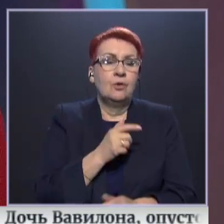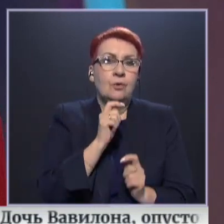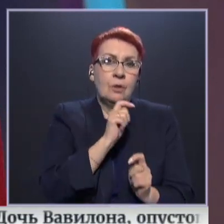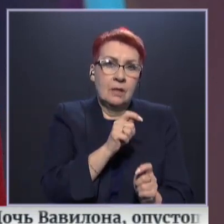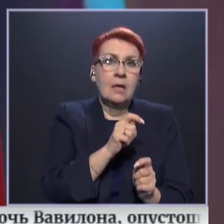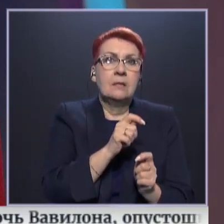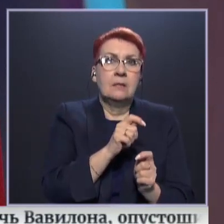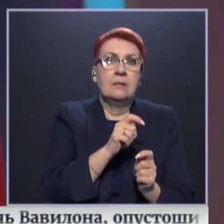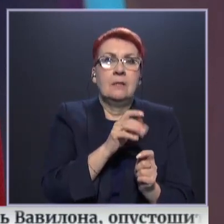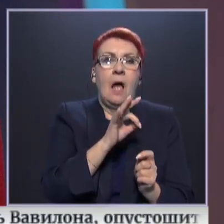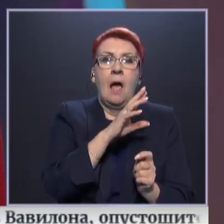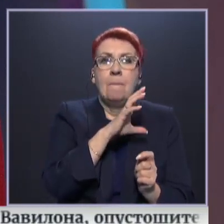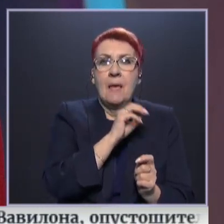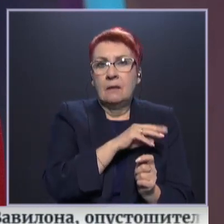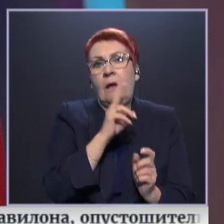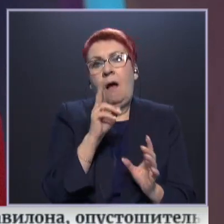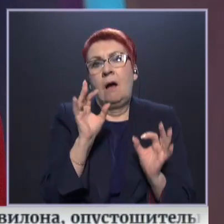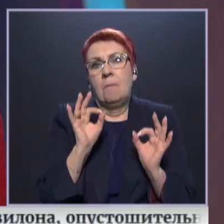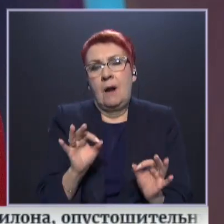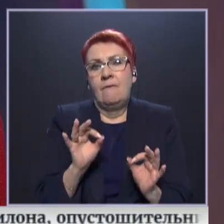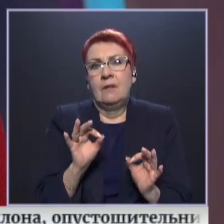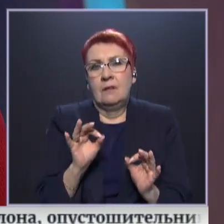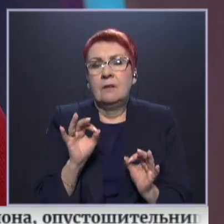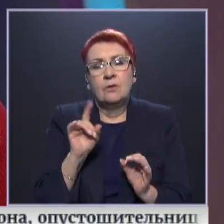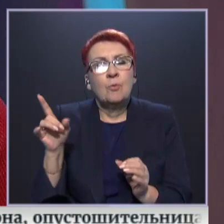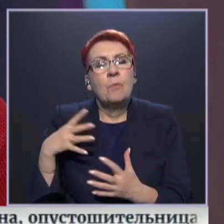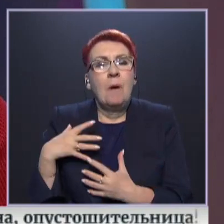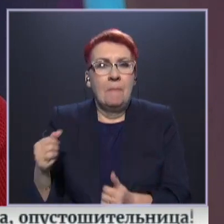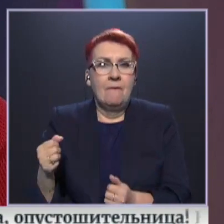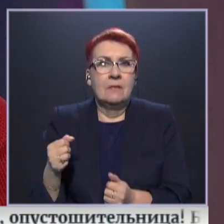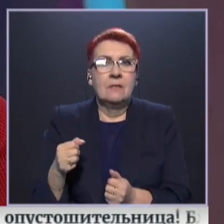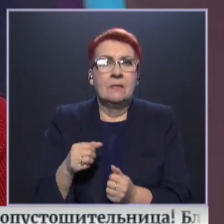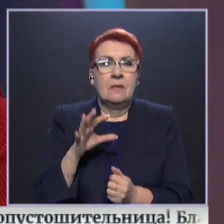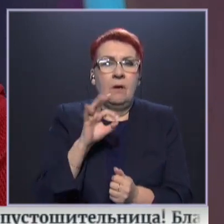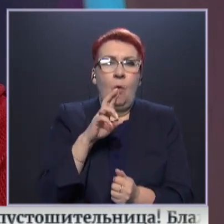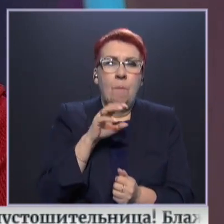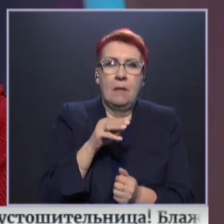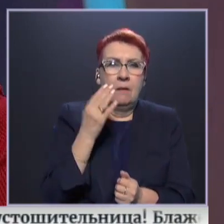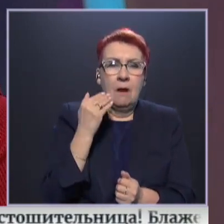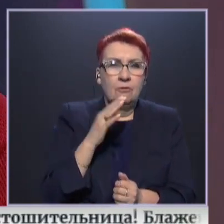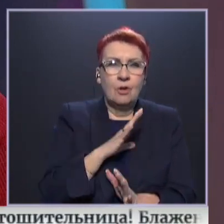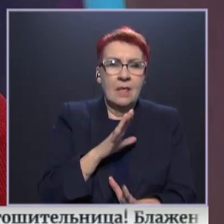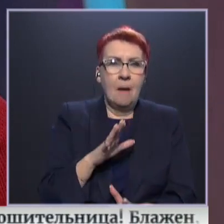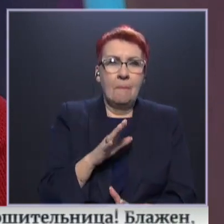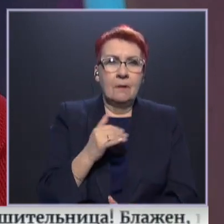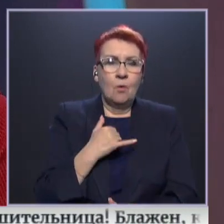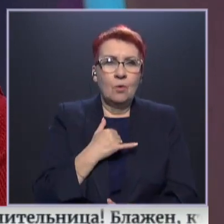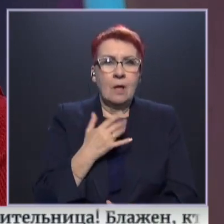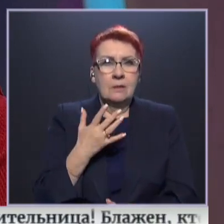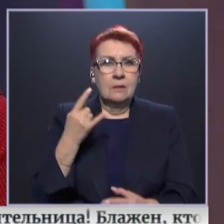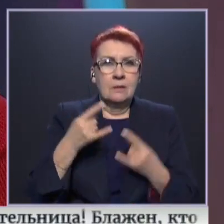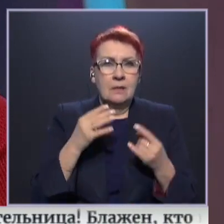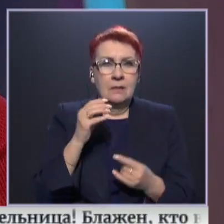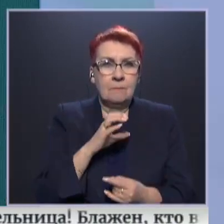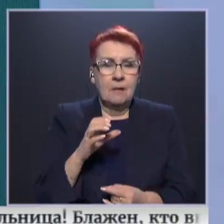это правильно сделать и как правильно молиться о его исцелении? Вообще, тема обета у нас еще не звучала на эфире. Вот что не это?